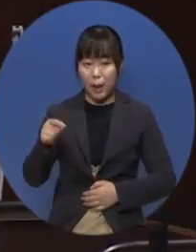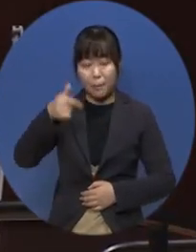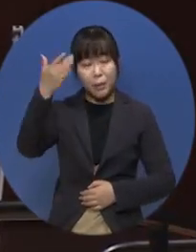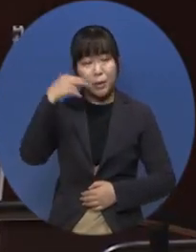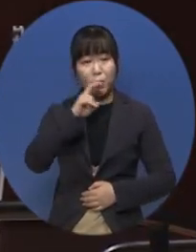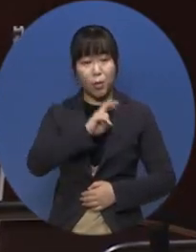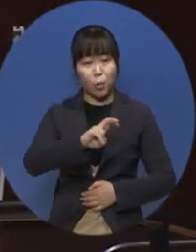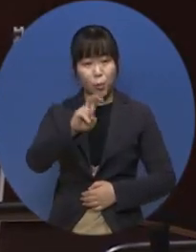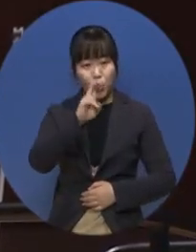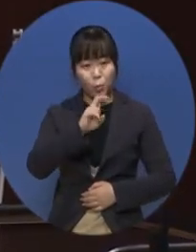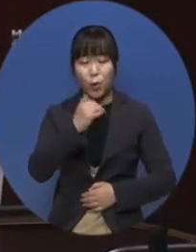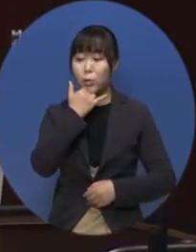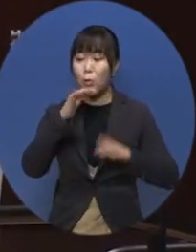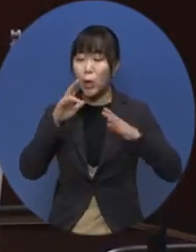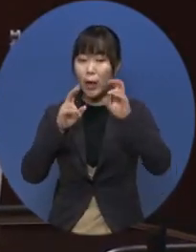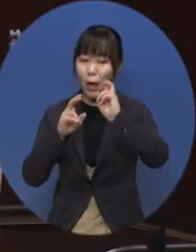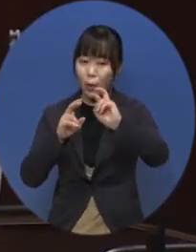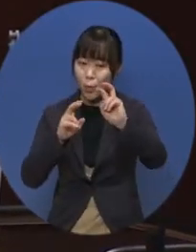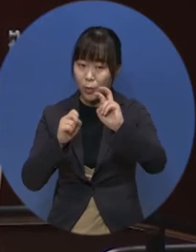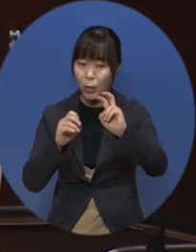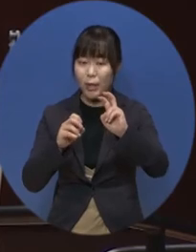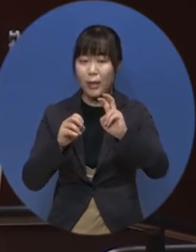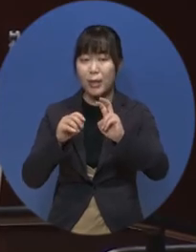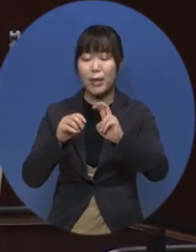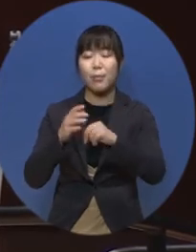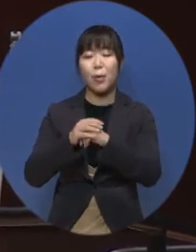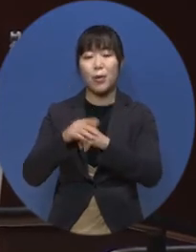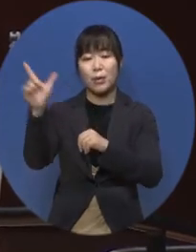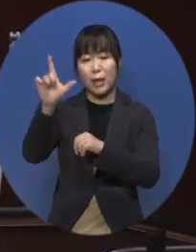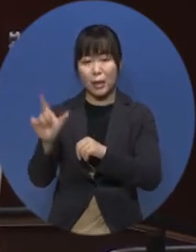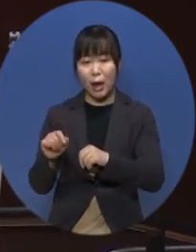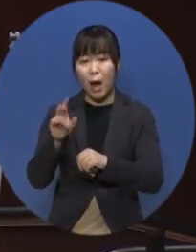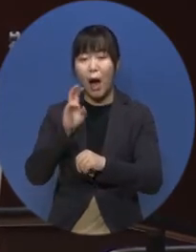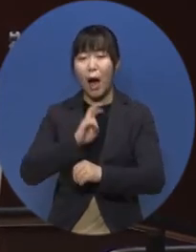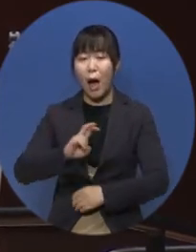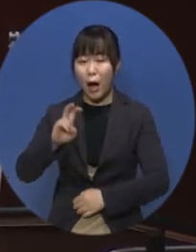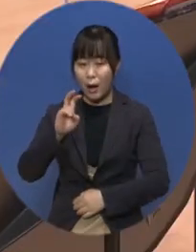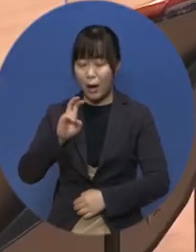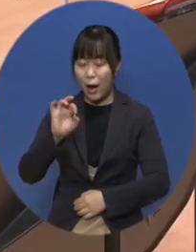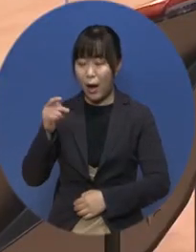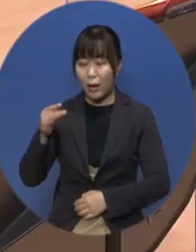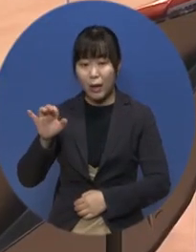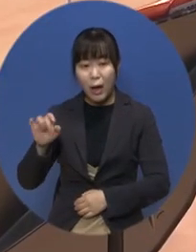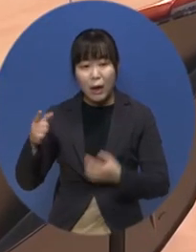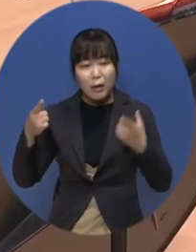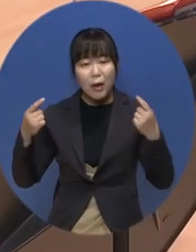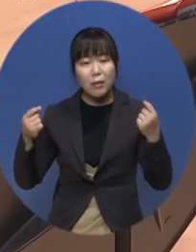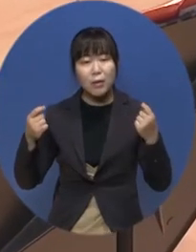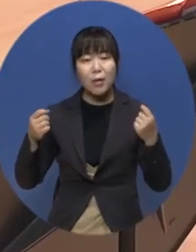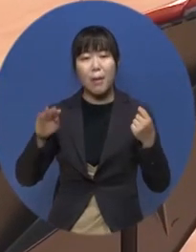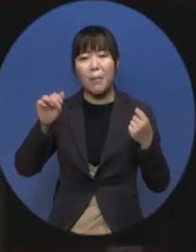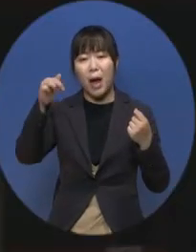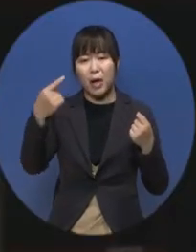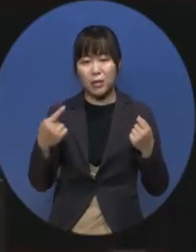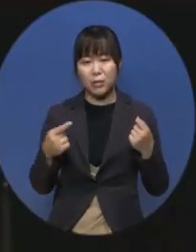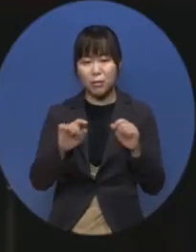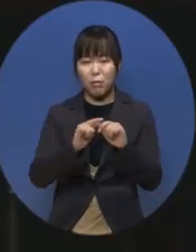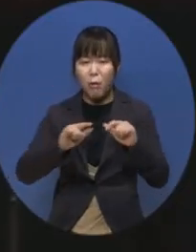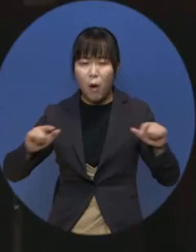부터 독일 가곡과 이탈리아 풍 아이 아들 비롯한 바우 풍 코랄의 이르기까지